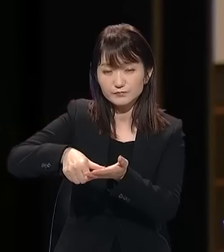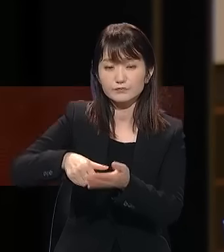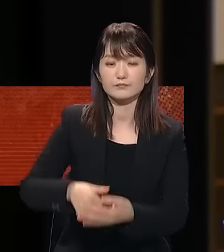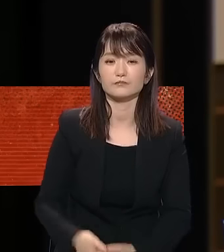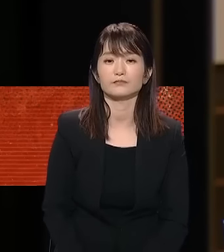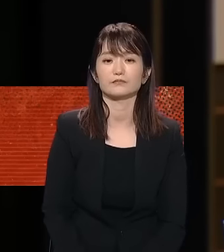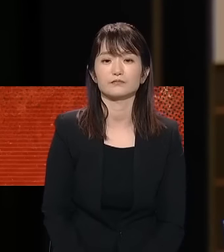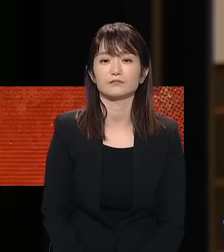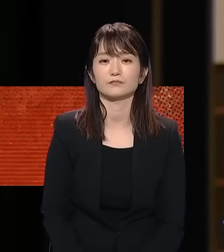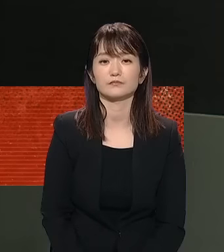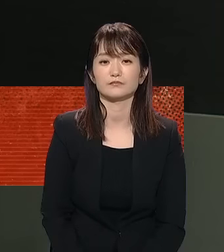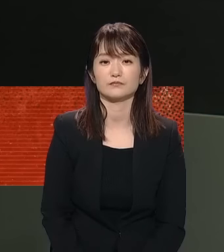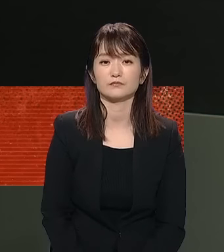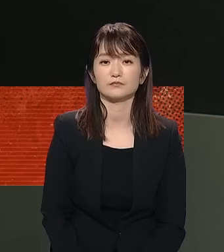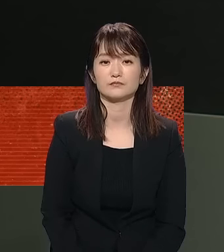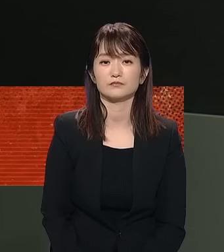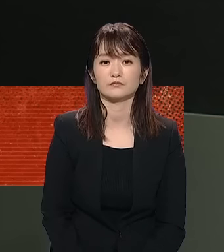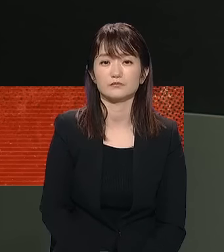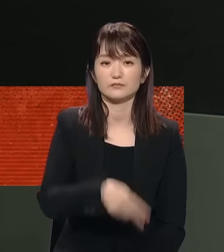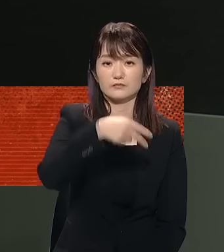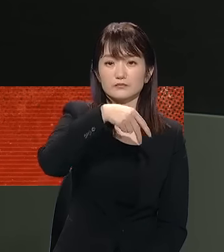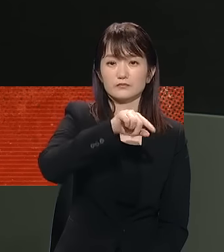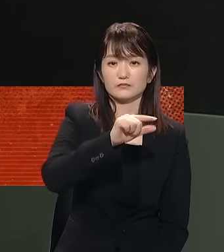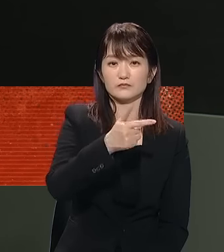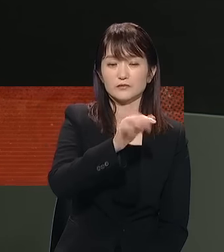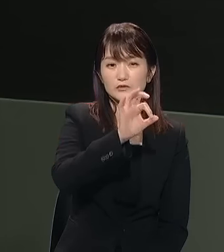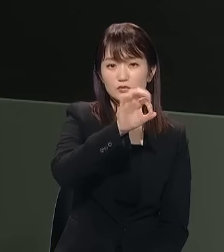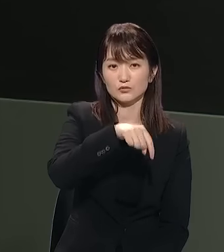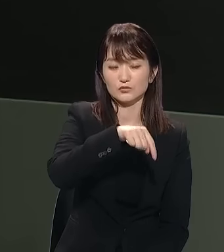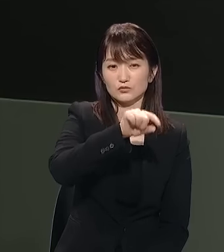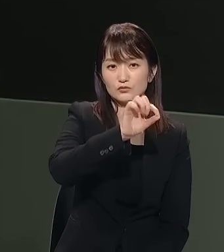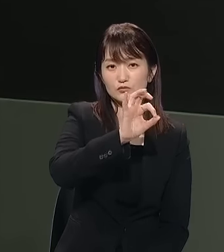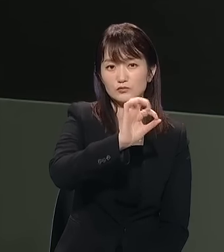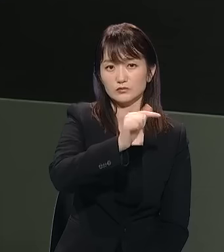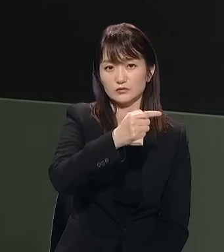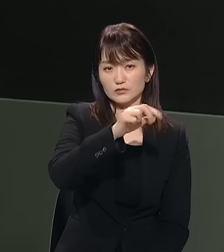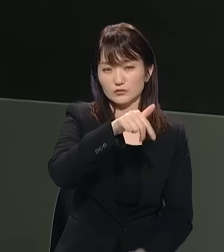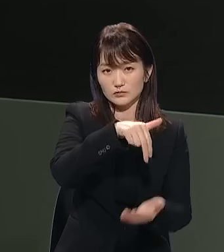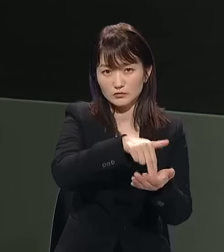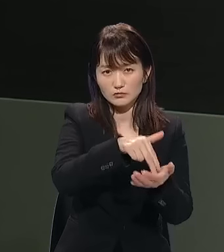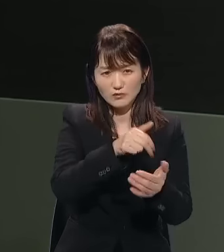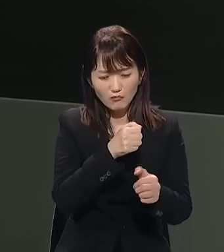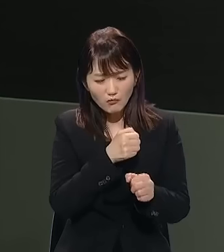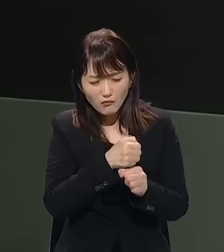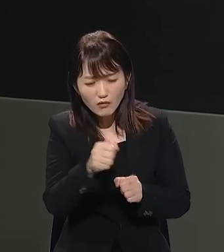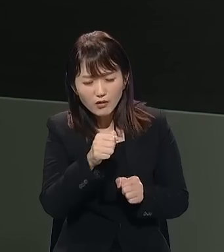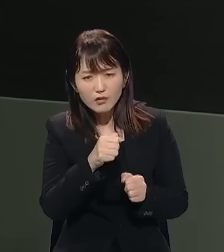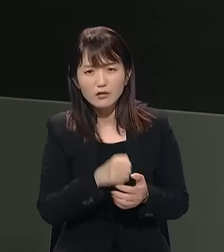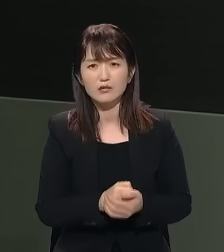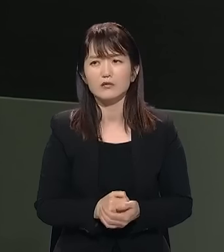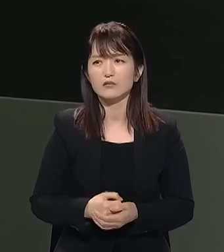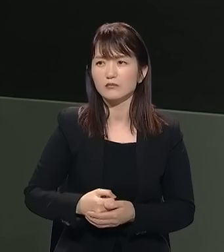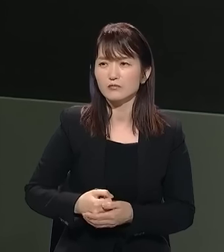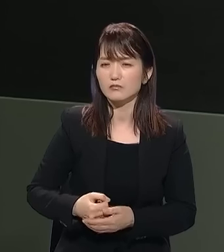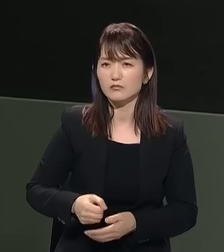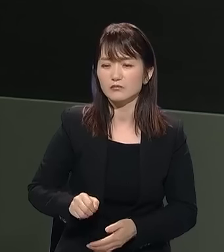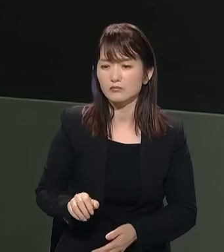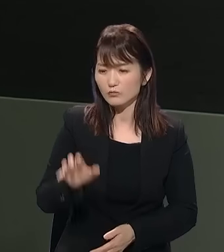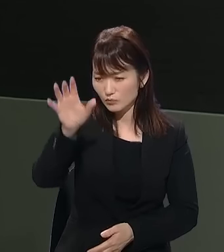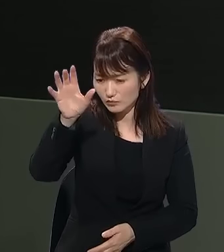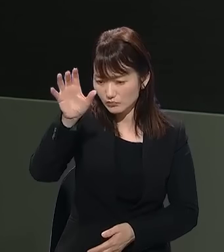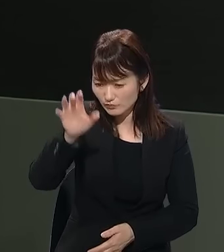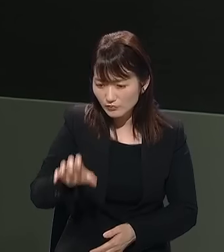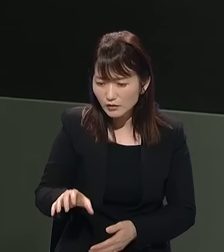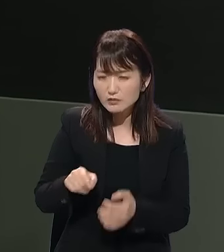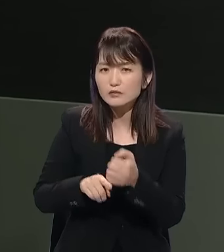상태입니다. 자, 이에 대한 선우은숙 씨 반응은 뭐 거의 황당하다 이런 거였는데 왜 갑자기 삭제를 했을까요? 뭐 법정 공방 이걸